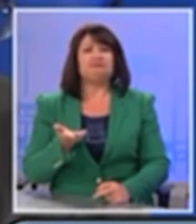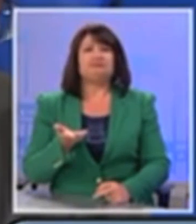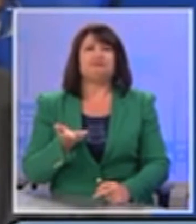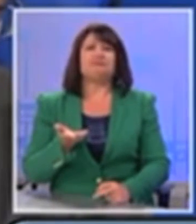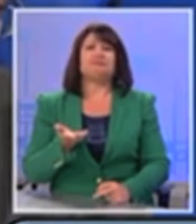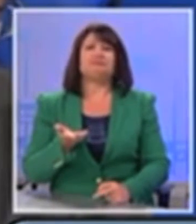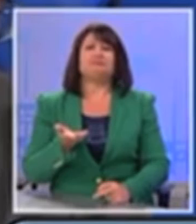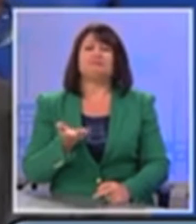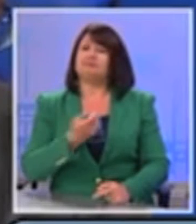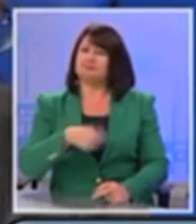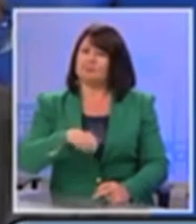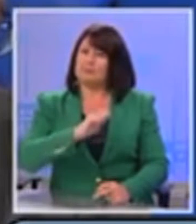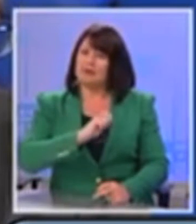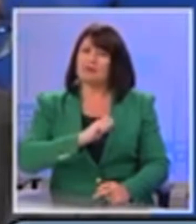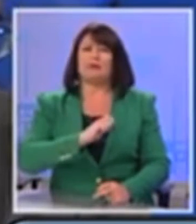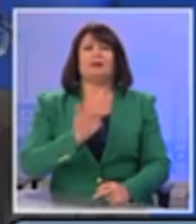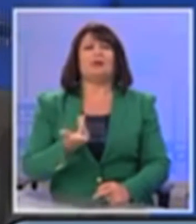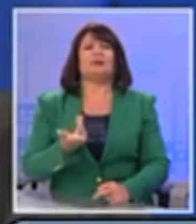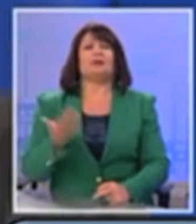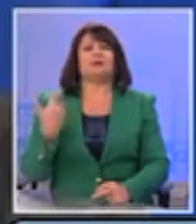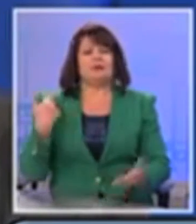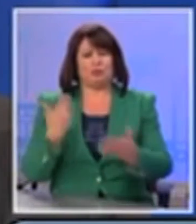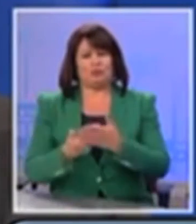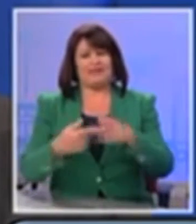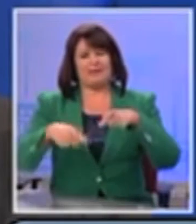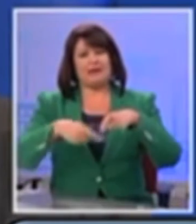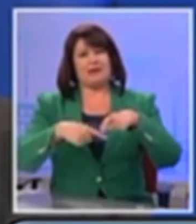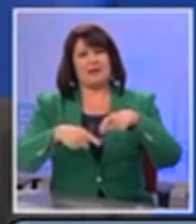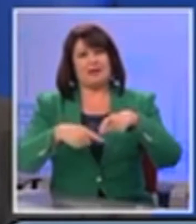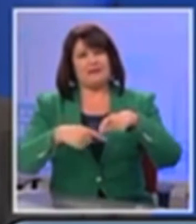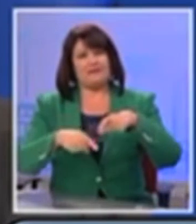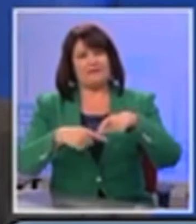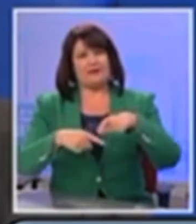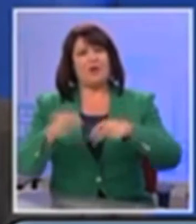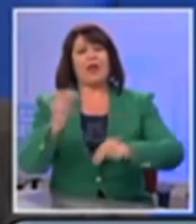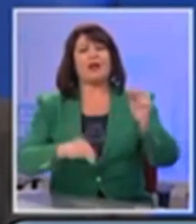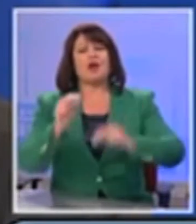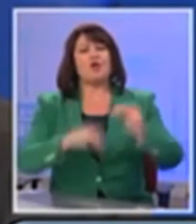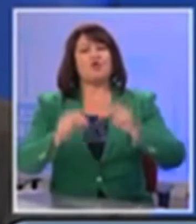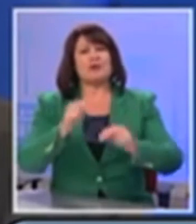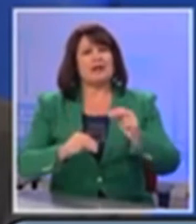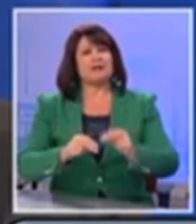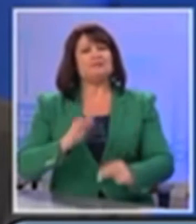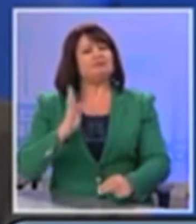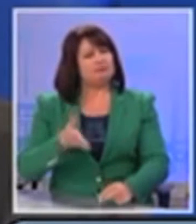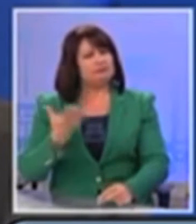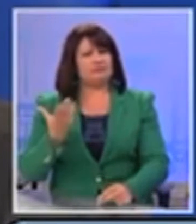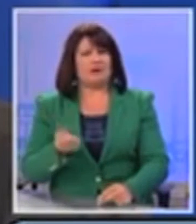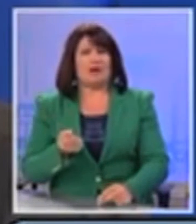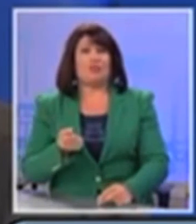l'année et où de nouveaux développements peuvent avoir lieu, qui peuvent avoir un